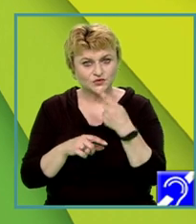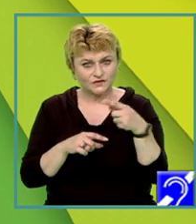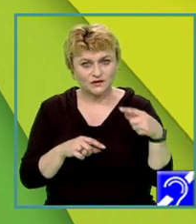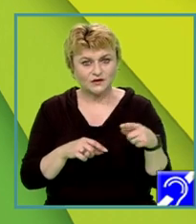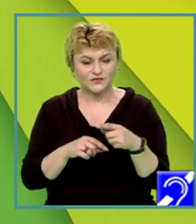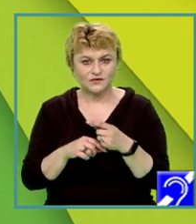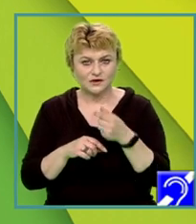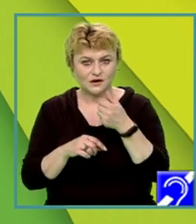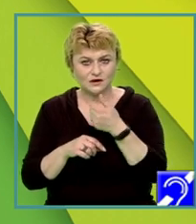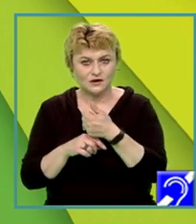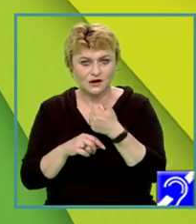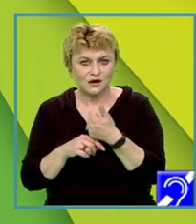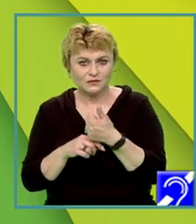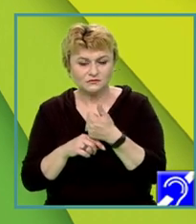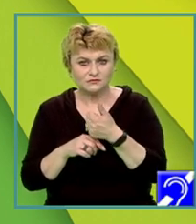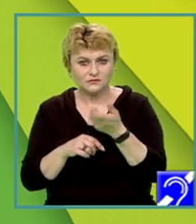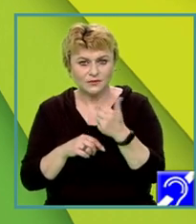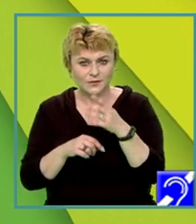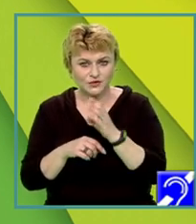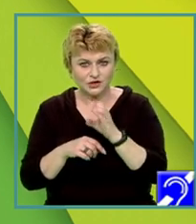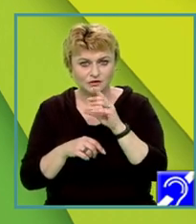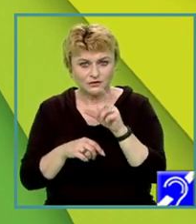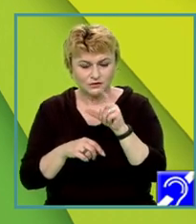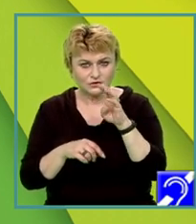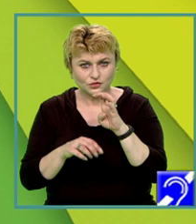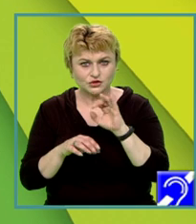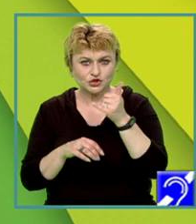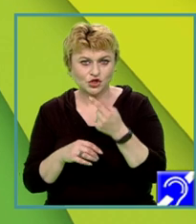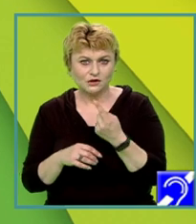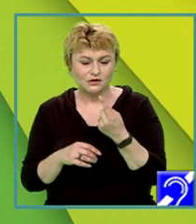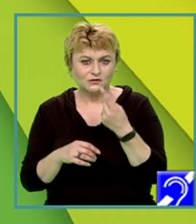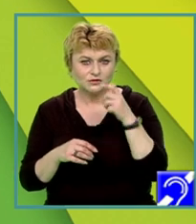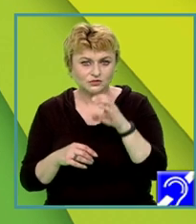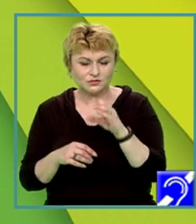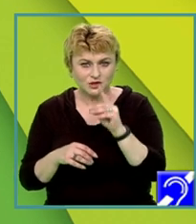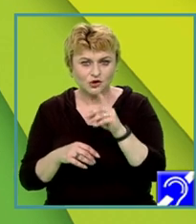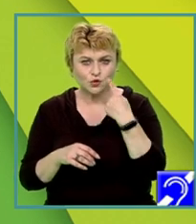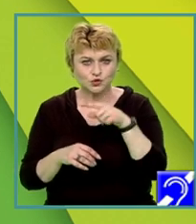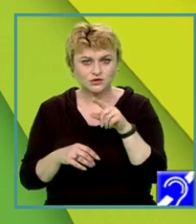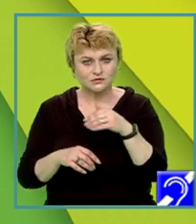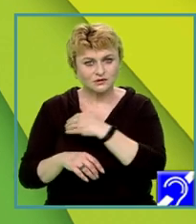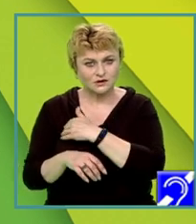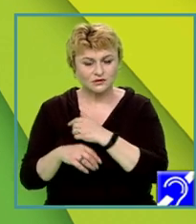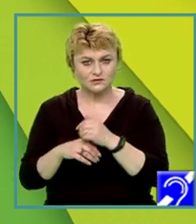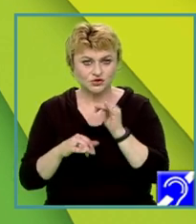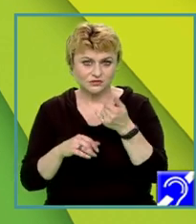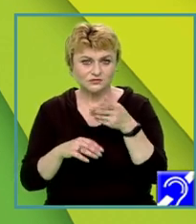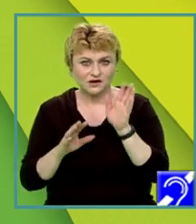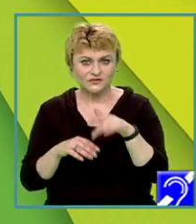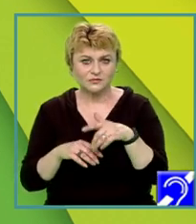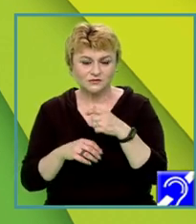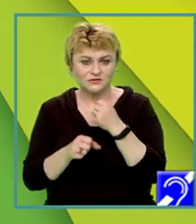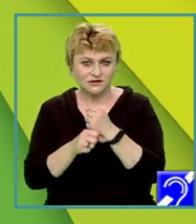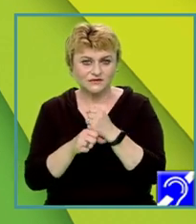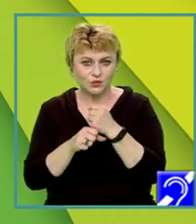40 b 80 si 90 și de 100 de grade avem de prelucrat enunțul